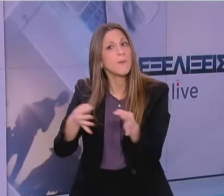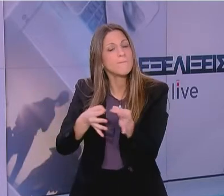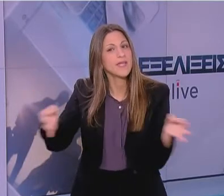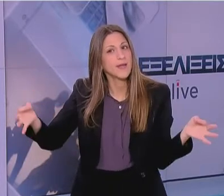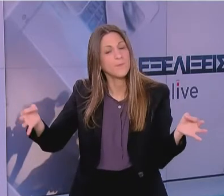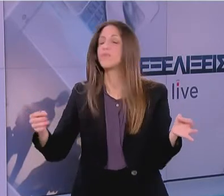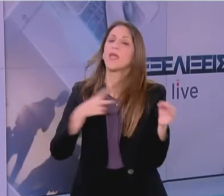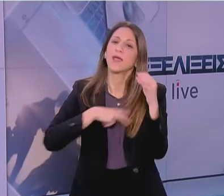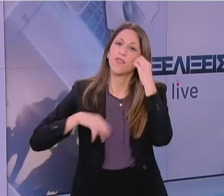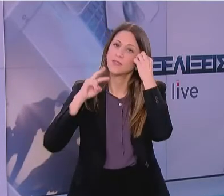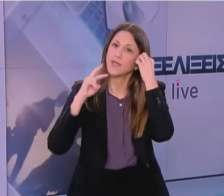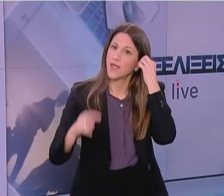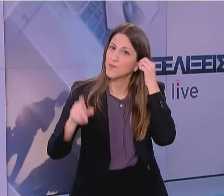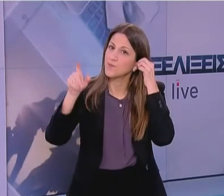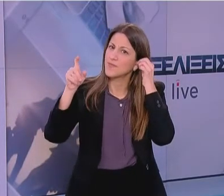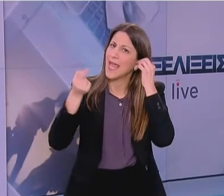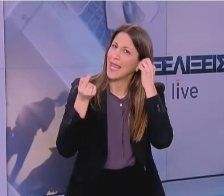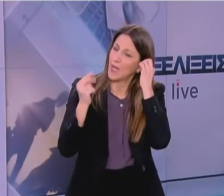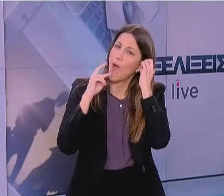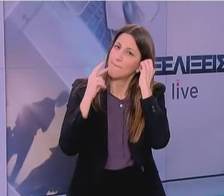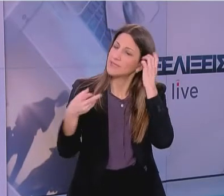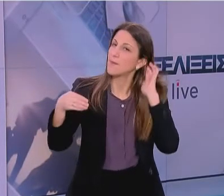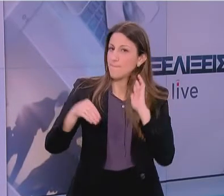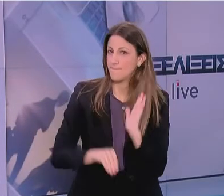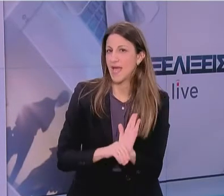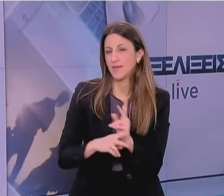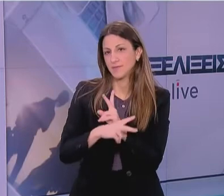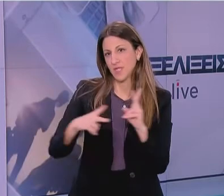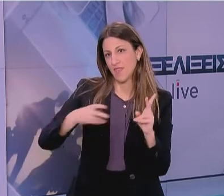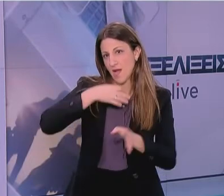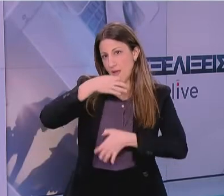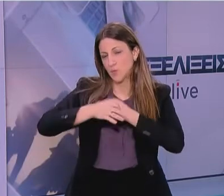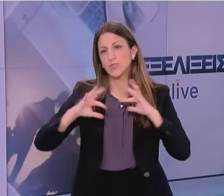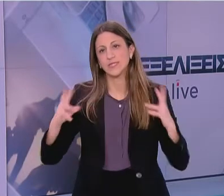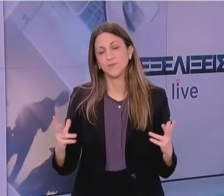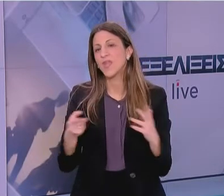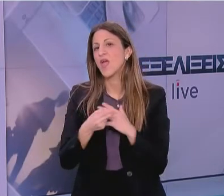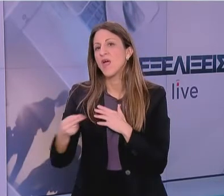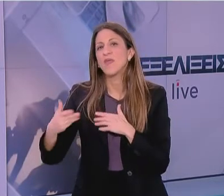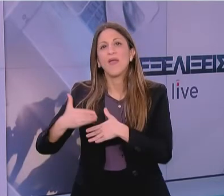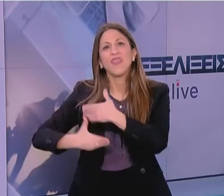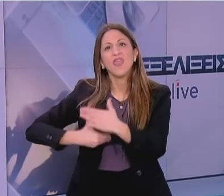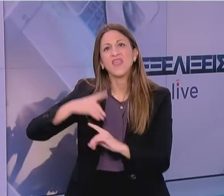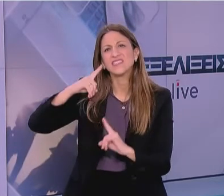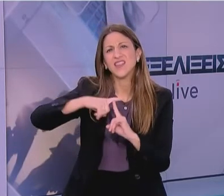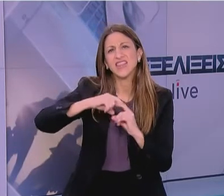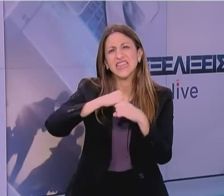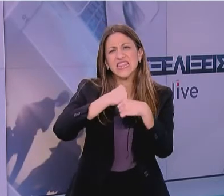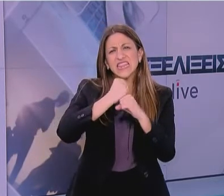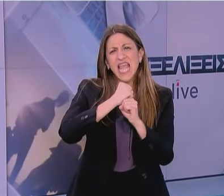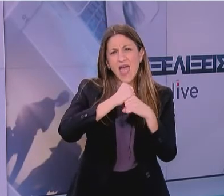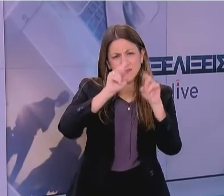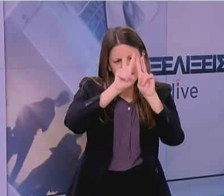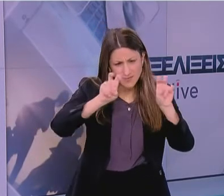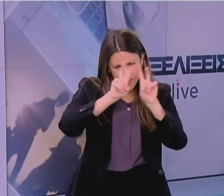Νομίζω απάντησα εν μέρη στο ερώτημα της δημοσιογράφου, απλά δεν ξέρω αν ο υπουργός θέλει να προσθέσει κάτι. Να πω ότι όσον αφορά τη διαδικασία του τέστινγκ, σίγουρα σε